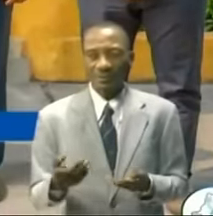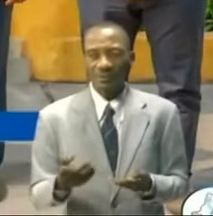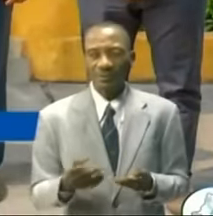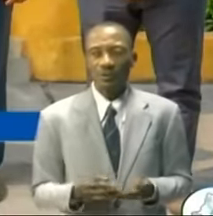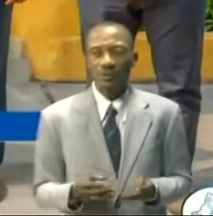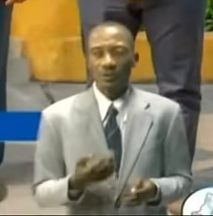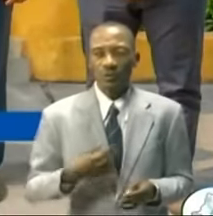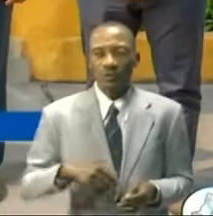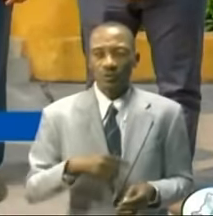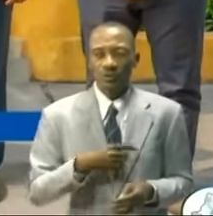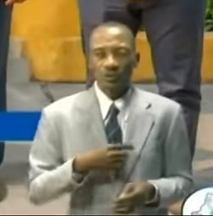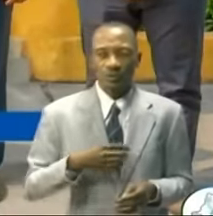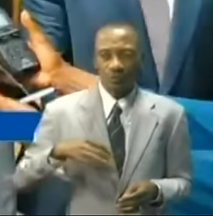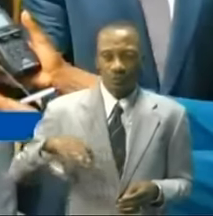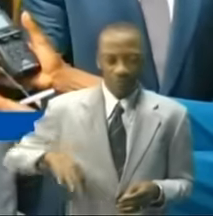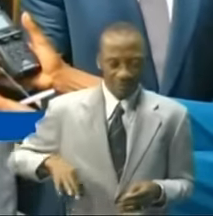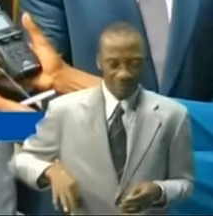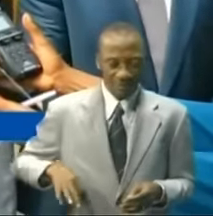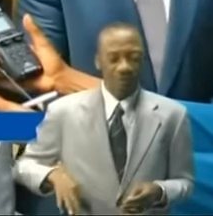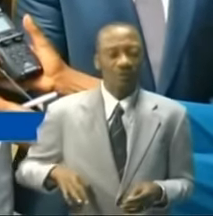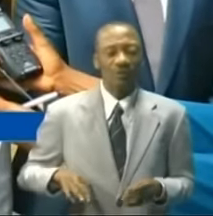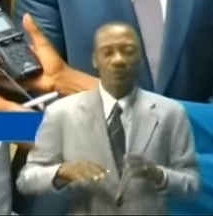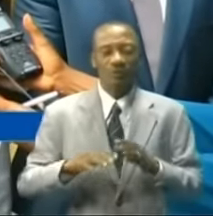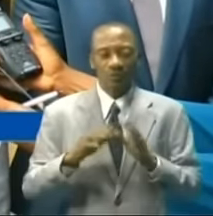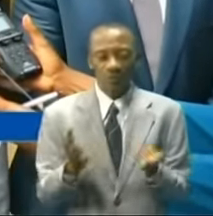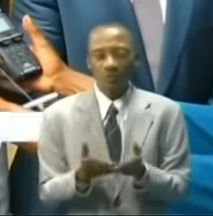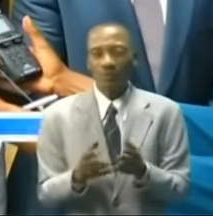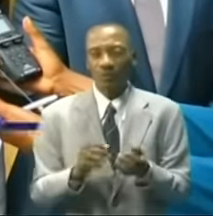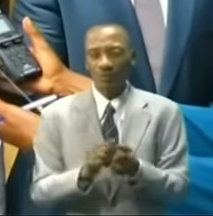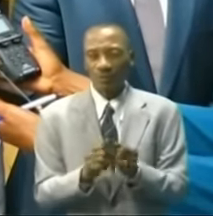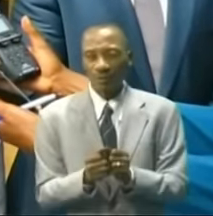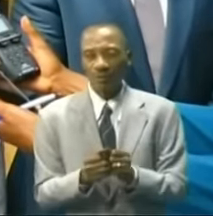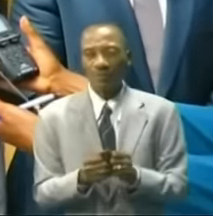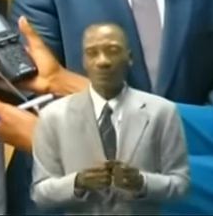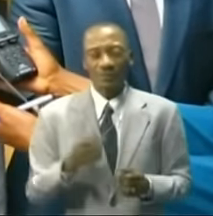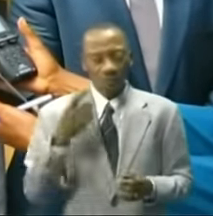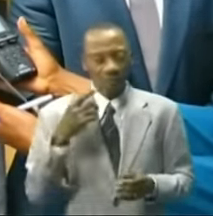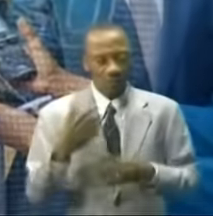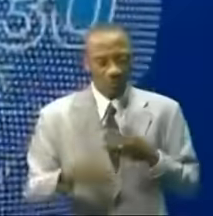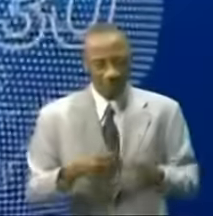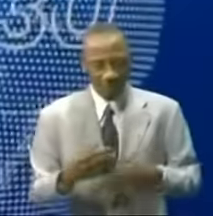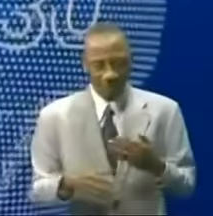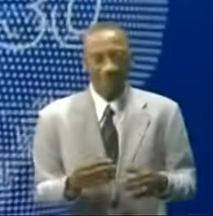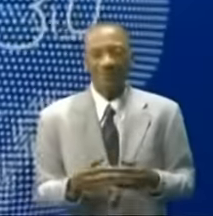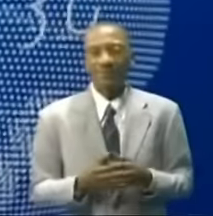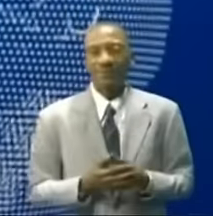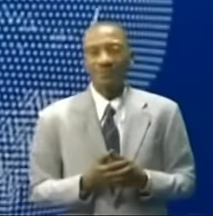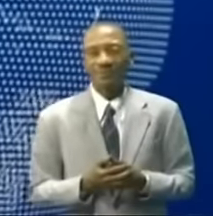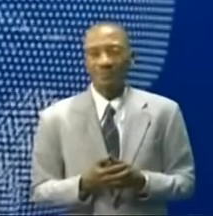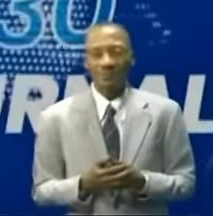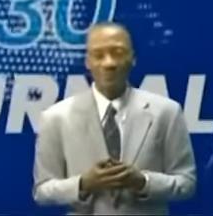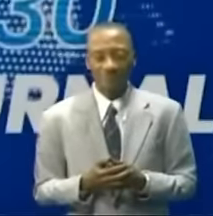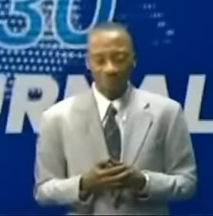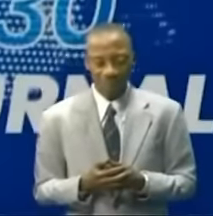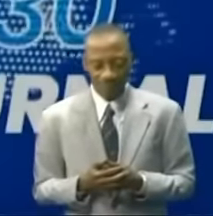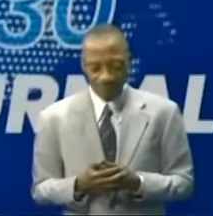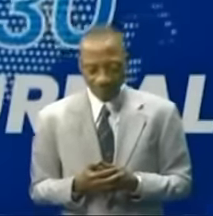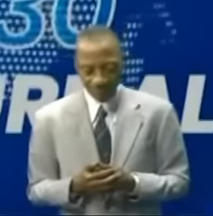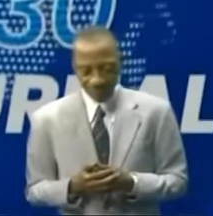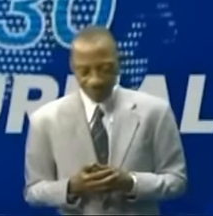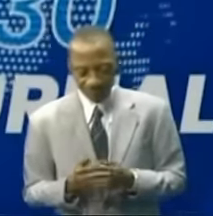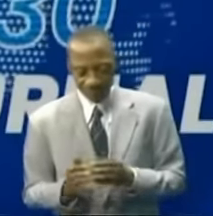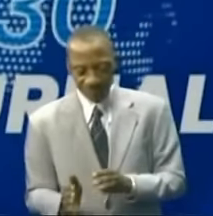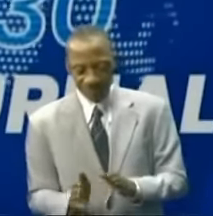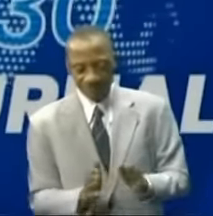vraiment satisfaire les communautés et les ex-combattants qui nous attendent depuis longtemps. La Radio-Télévision